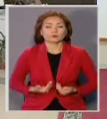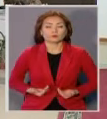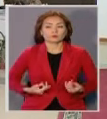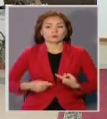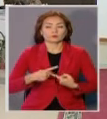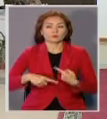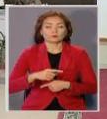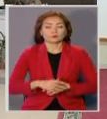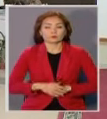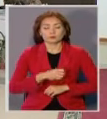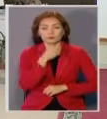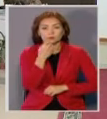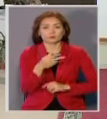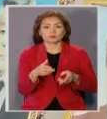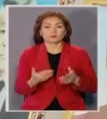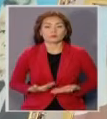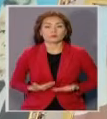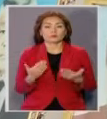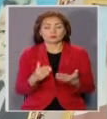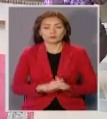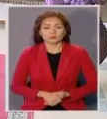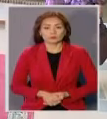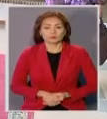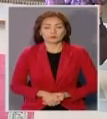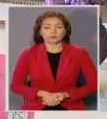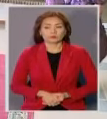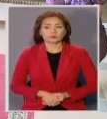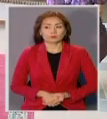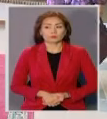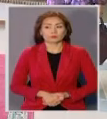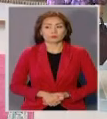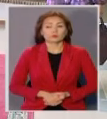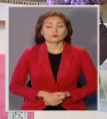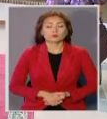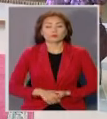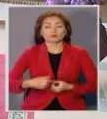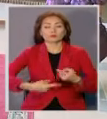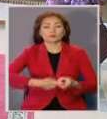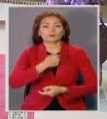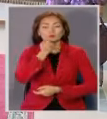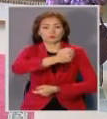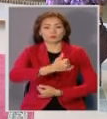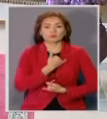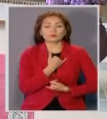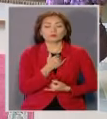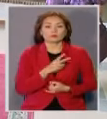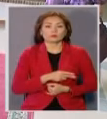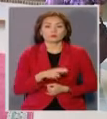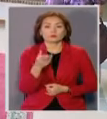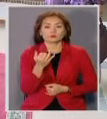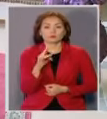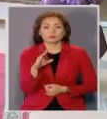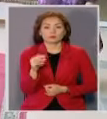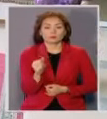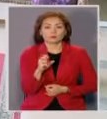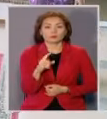наших старших фотографий и отрывки их жизни. Я один из потомков, самая старшая. Я старшая дочка Даирова